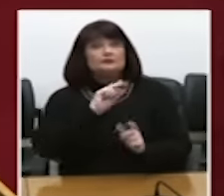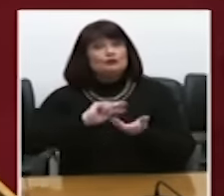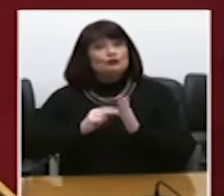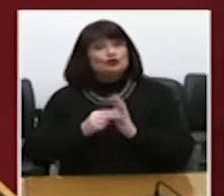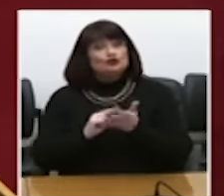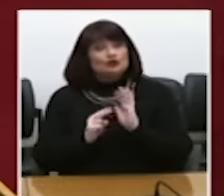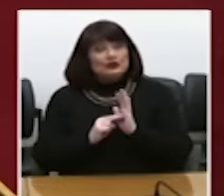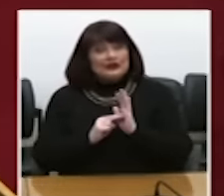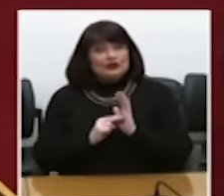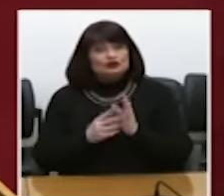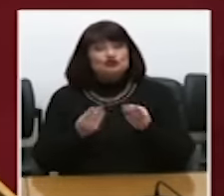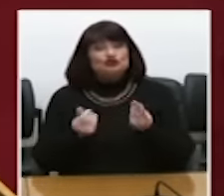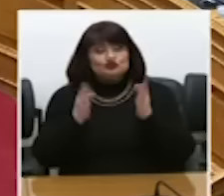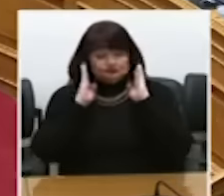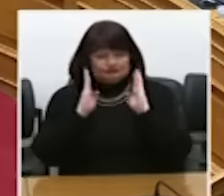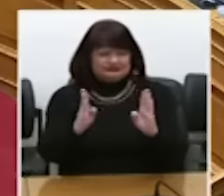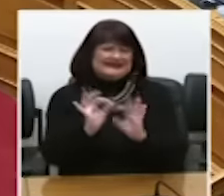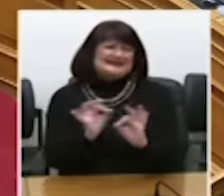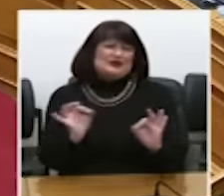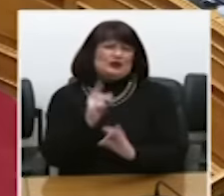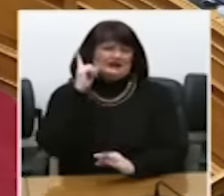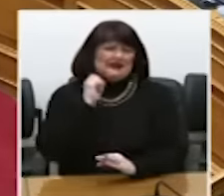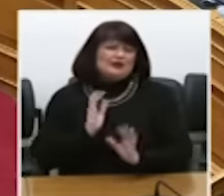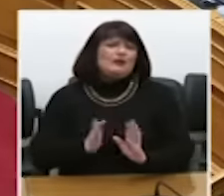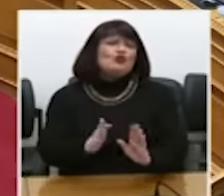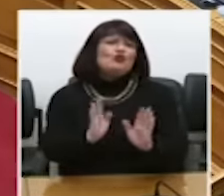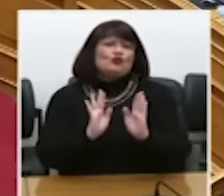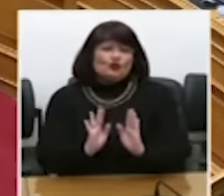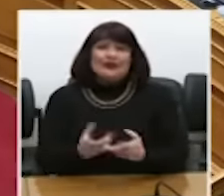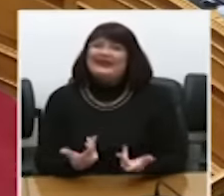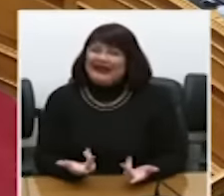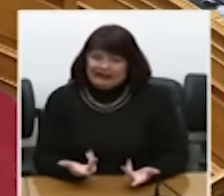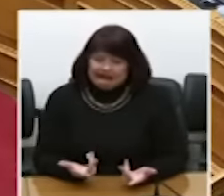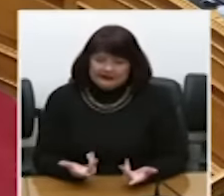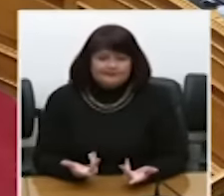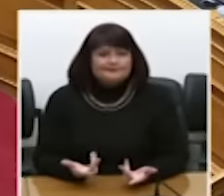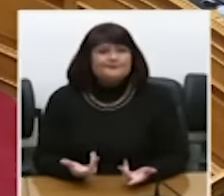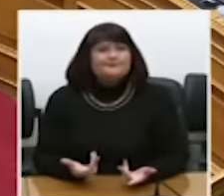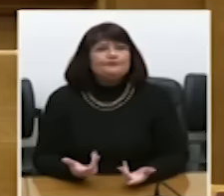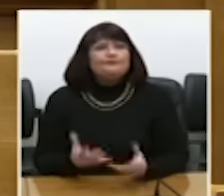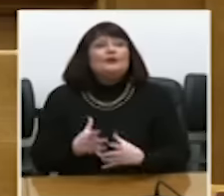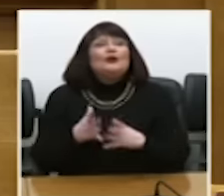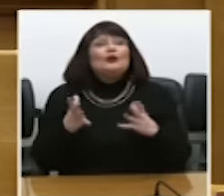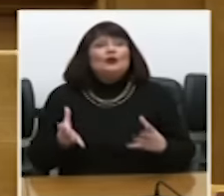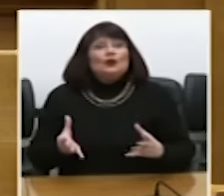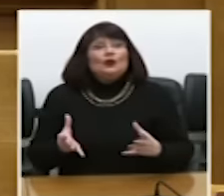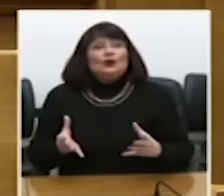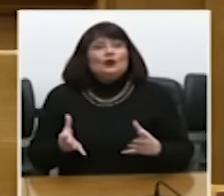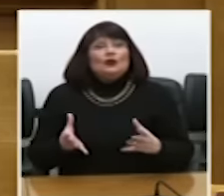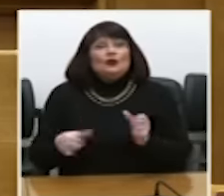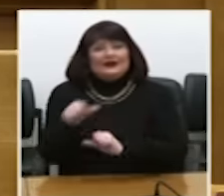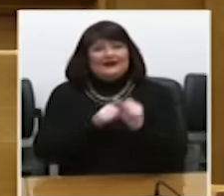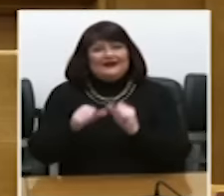πάτε, με μαθηματική ακρίβεια. Δηλαδή το πάτε σε μία τεραστίων διαστάσεων αλλίωση του